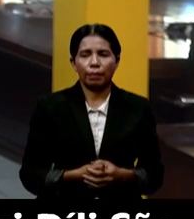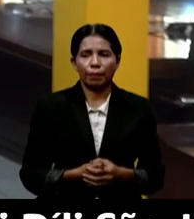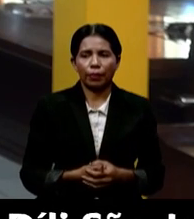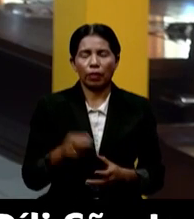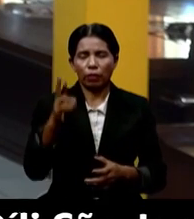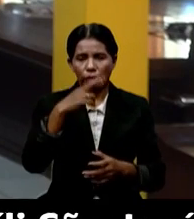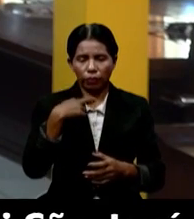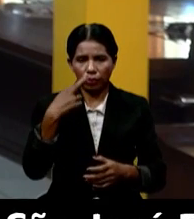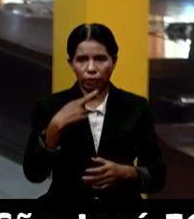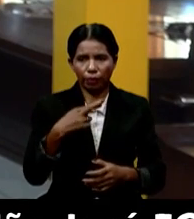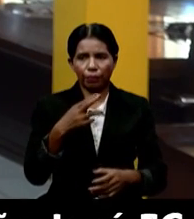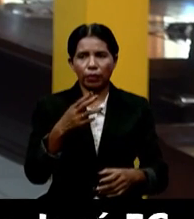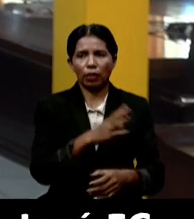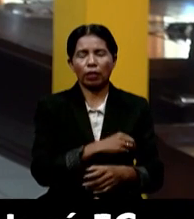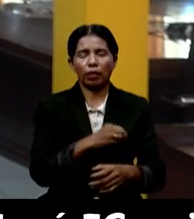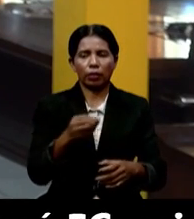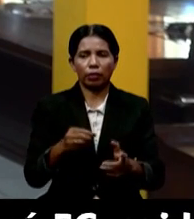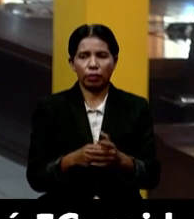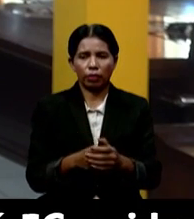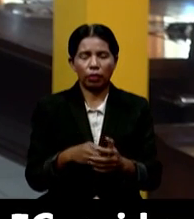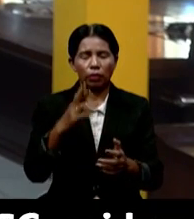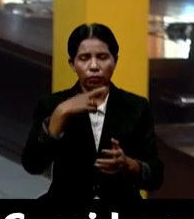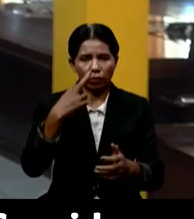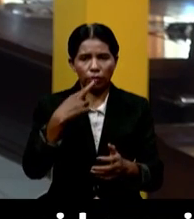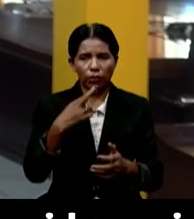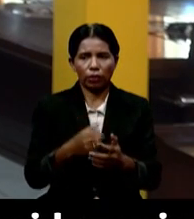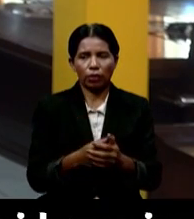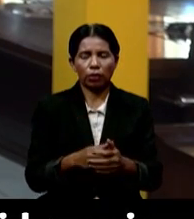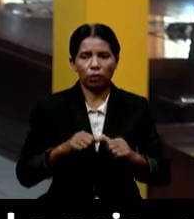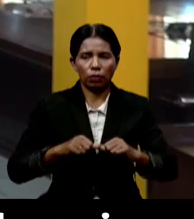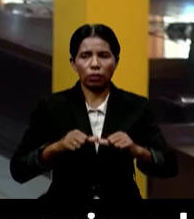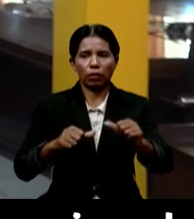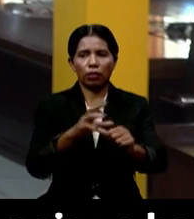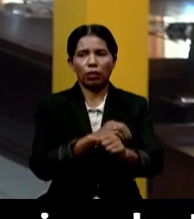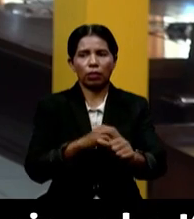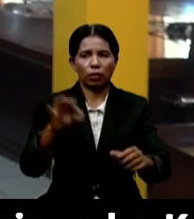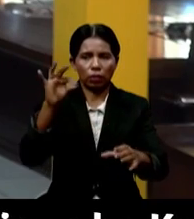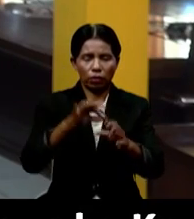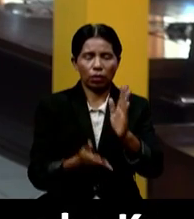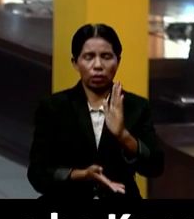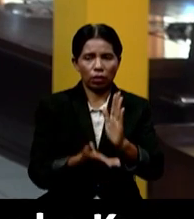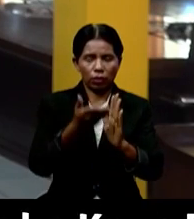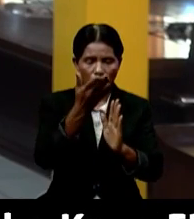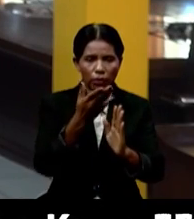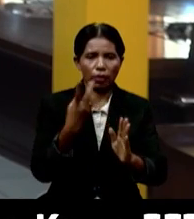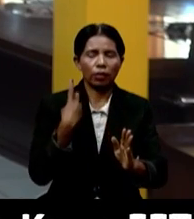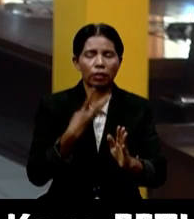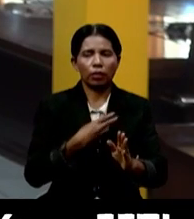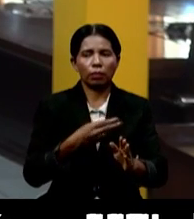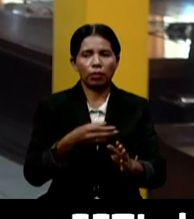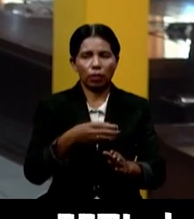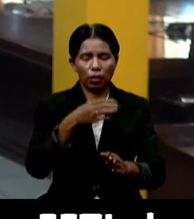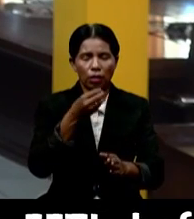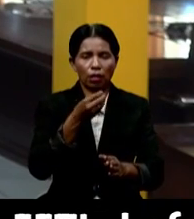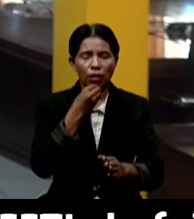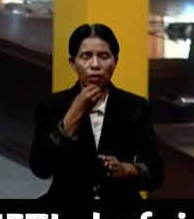fos, akar presur ni be maka laut dia kan produk lokal tengah saya makas. Ori nunia itu beli konsumu di ni fos itu